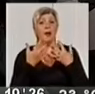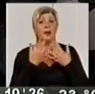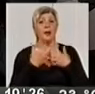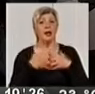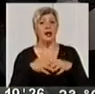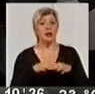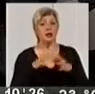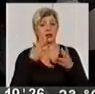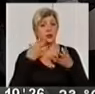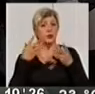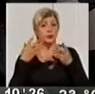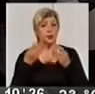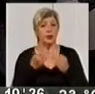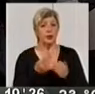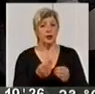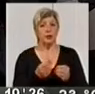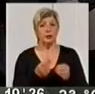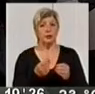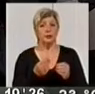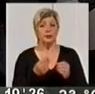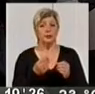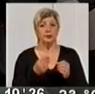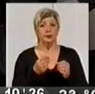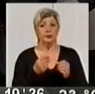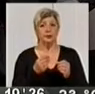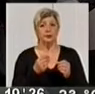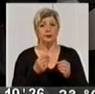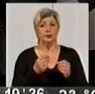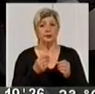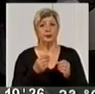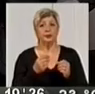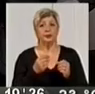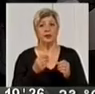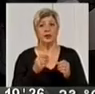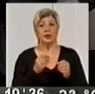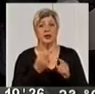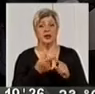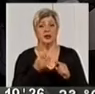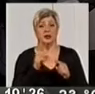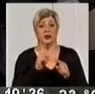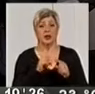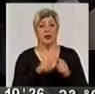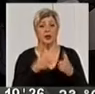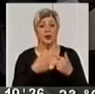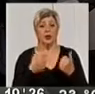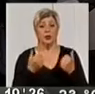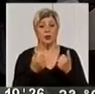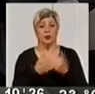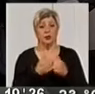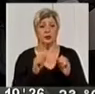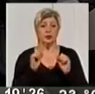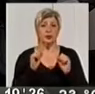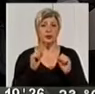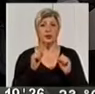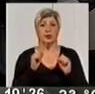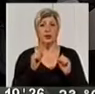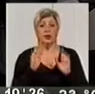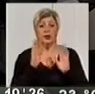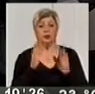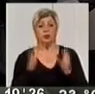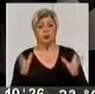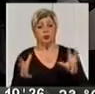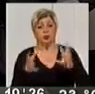не входять у це число 20, умовно кажучи, наших, але з якими органи місцевого самоврядування, можливо, об'єднані територіальні громади, будуть укладати